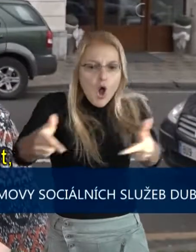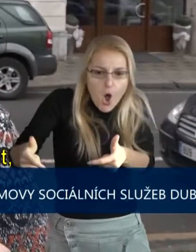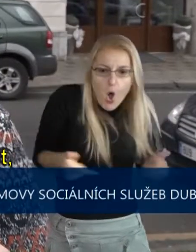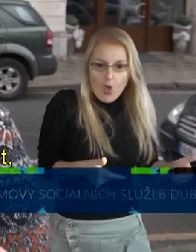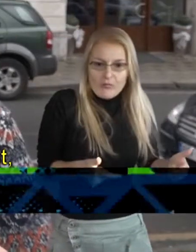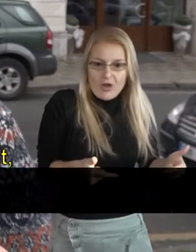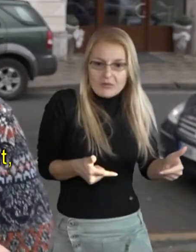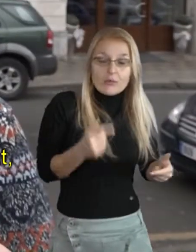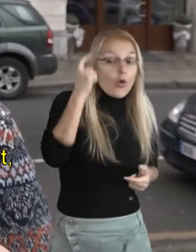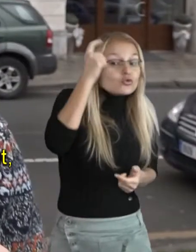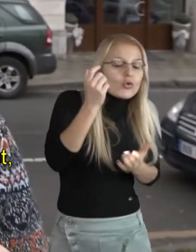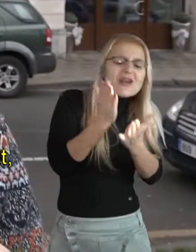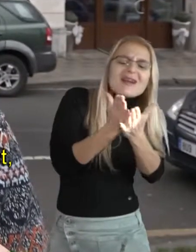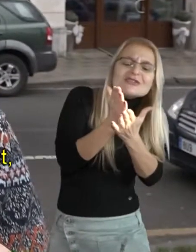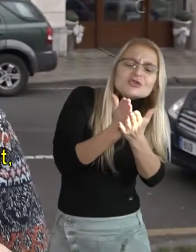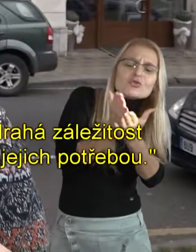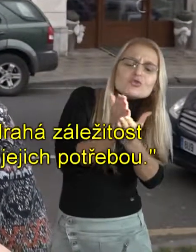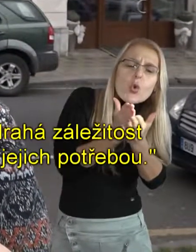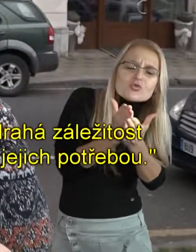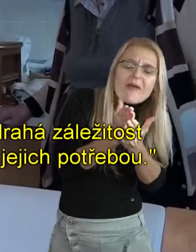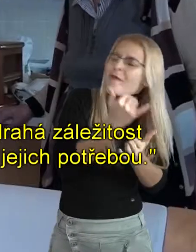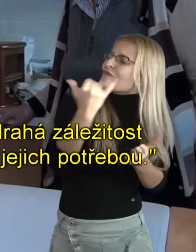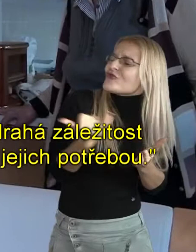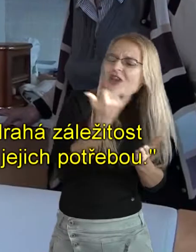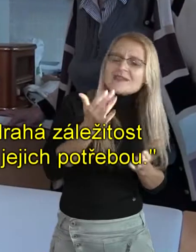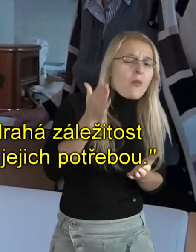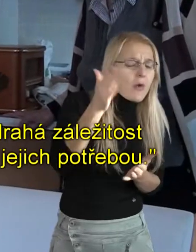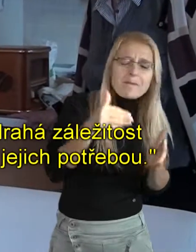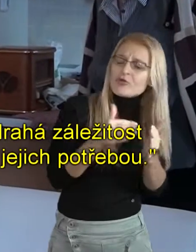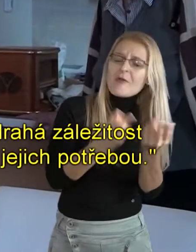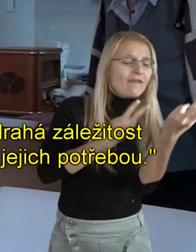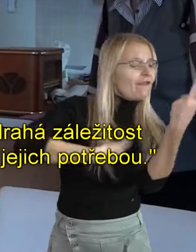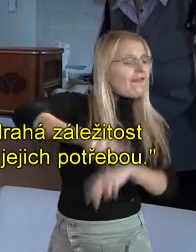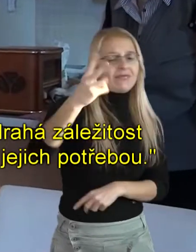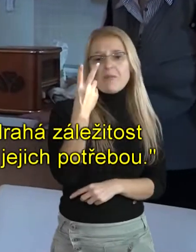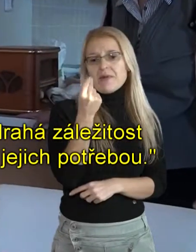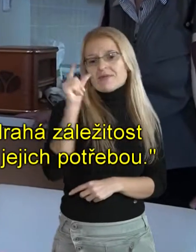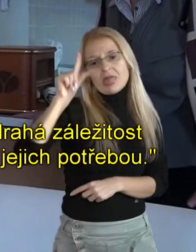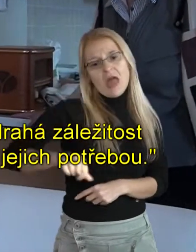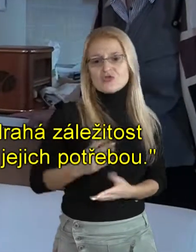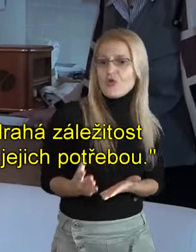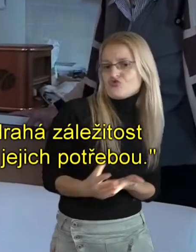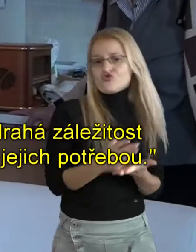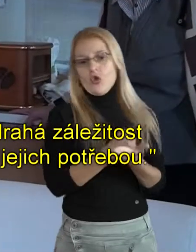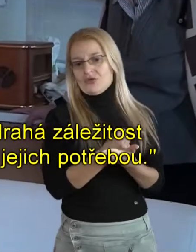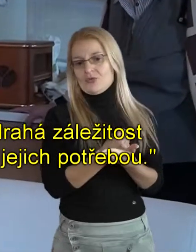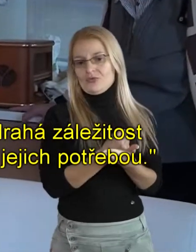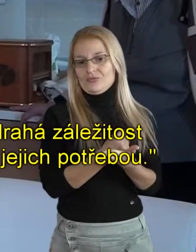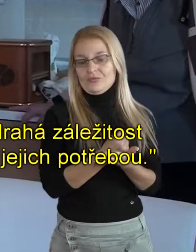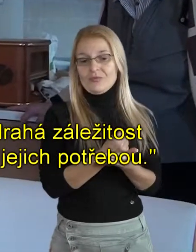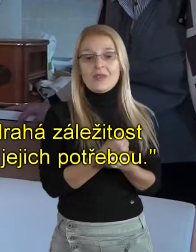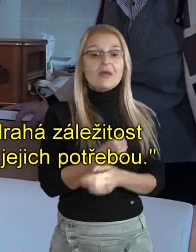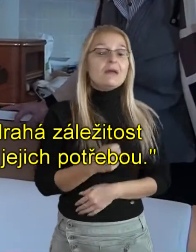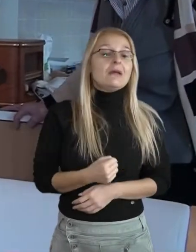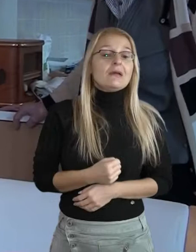a všechny naše potřeby se snaží zasaturovat, i když jednojisté sociální služby jsou drahá záležitost a vždycky bude jejich financování kulhat